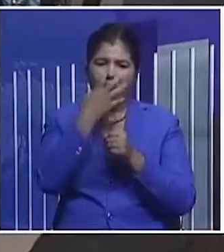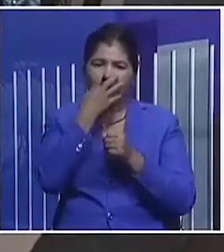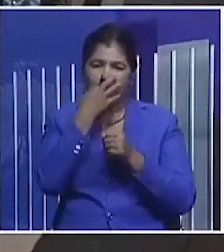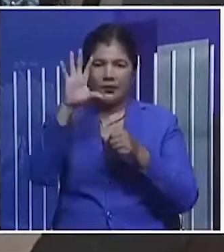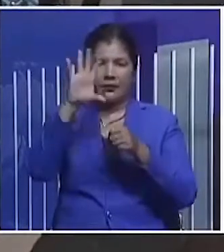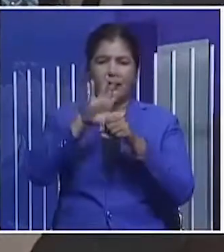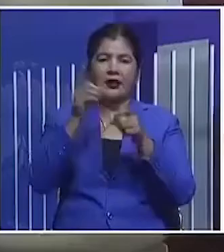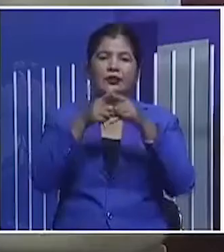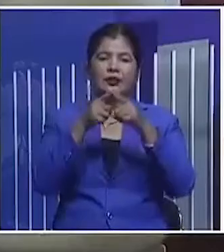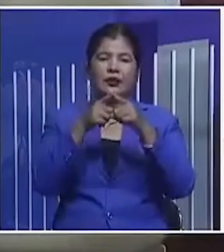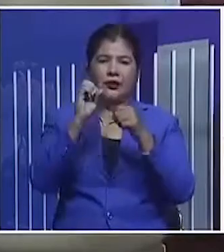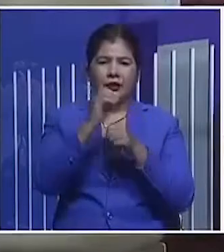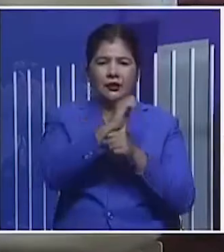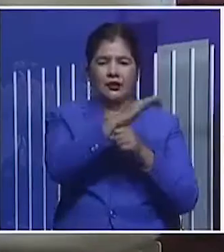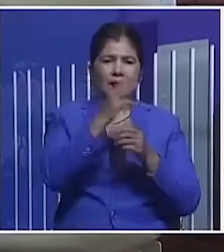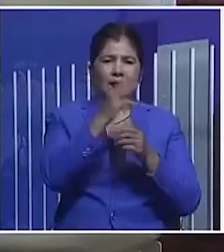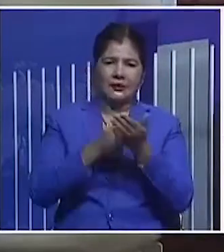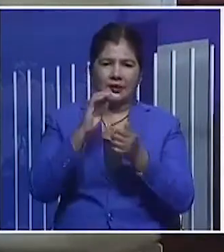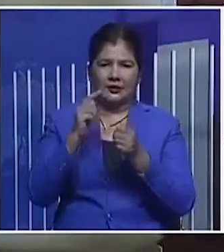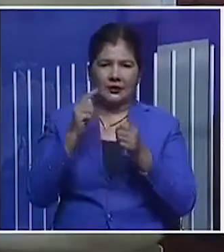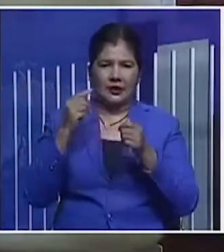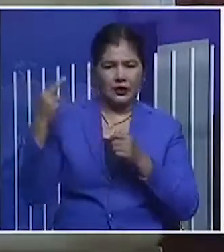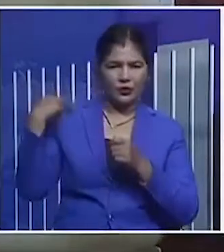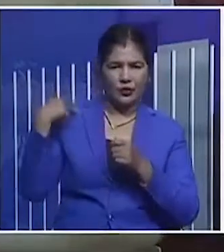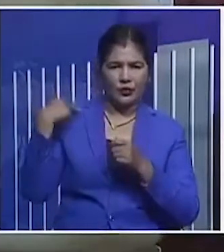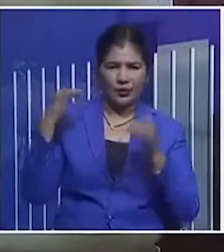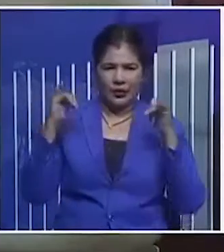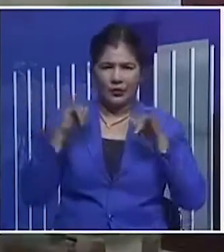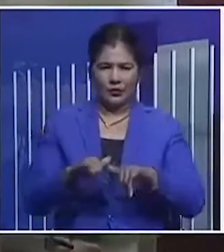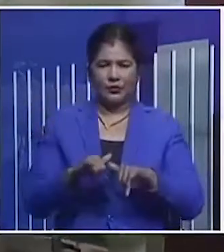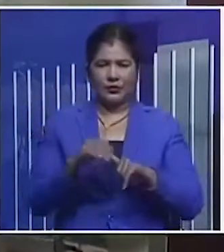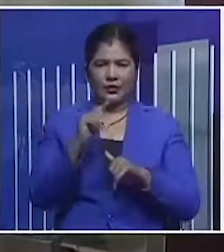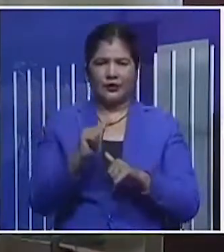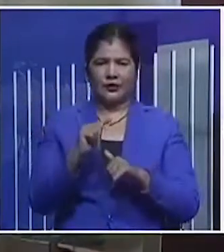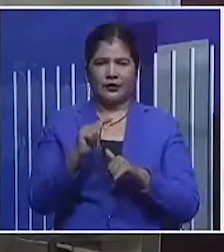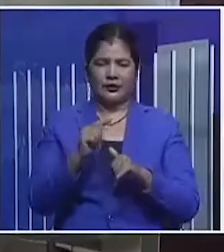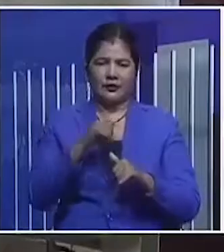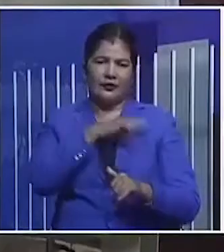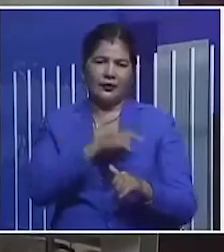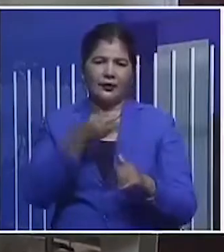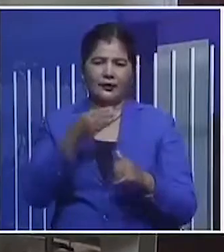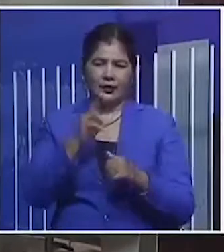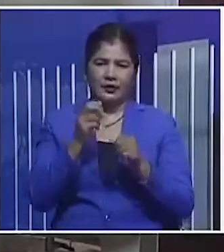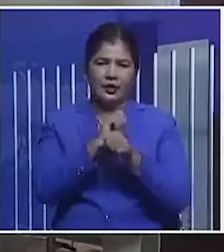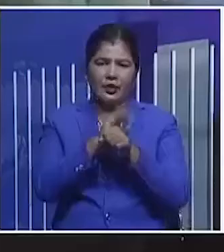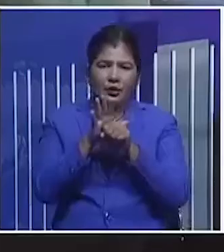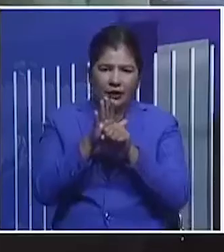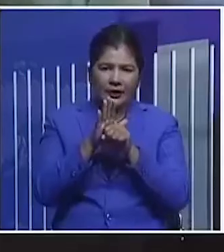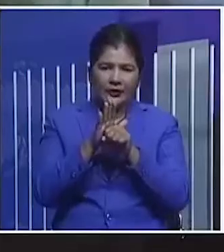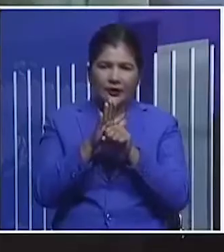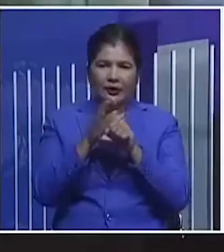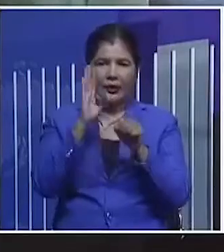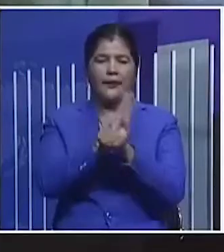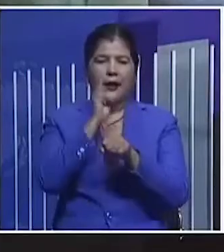जडान गरेपछि सल्यान मात्र नभई रोल्पा, रुकुमका स्थानीय समेत लाभान्वित हुने भएका छन्। कोरोना महामारीको समयमा चरम